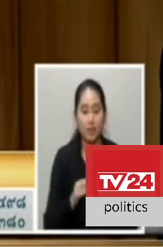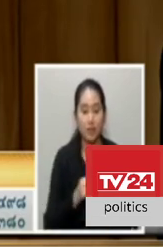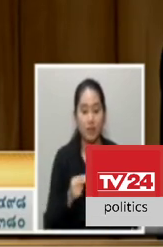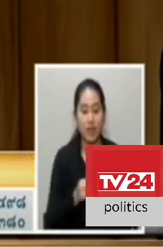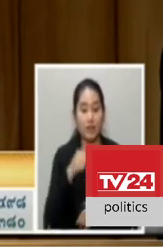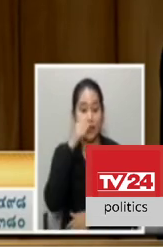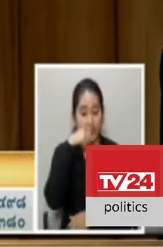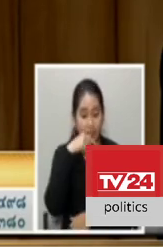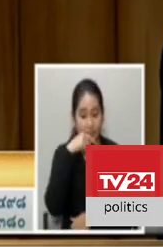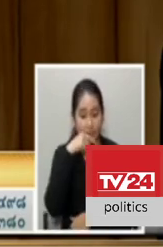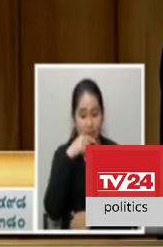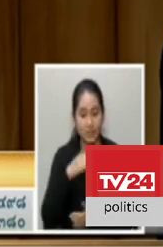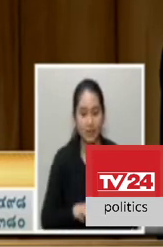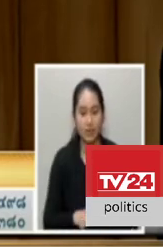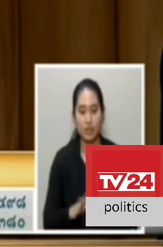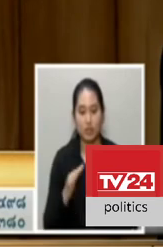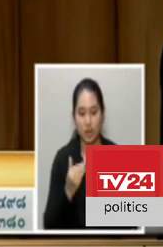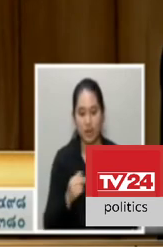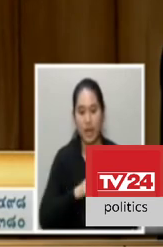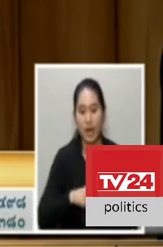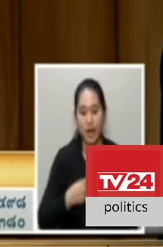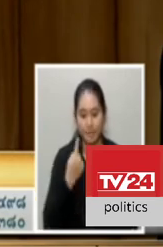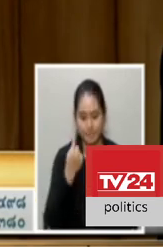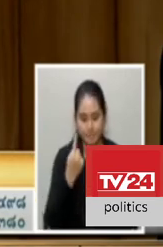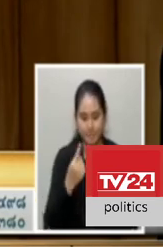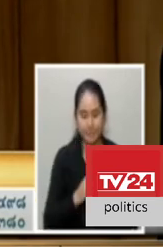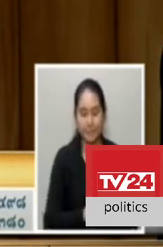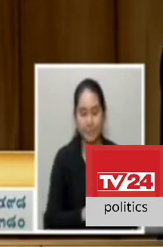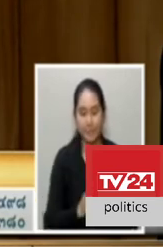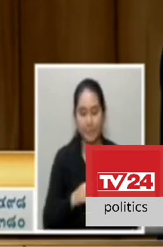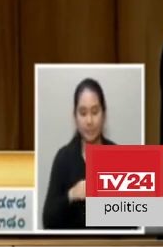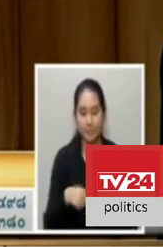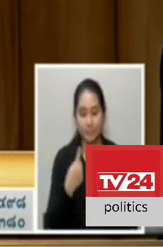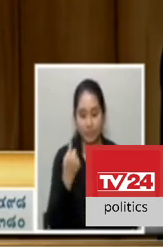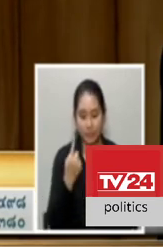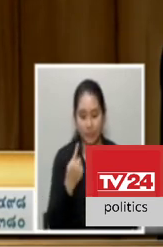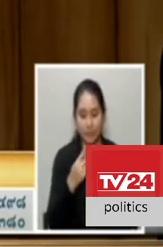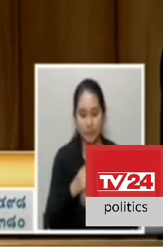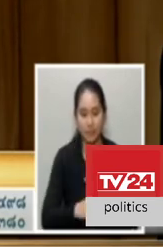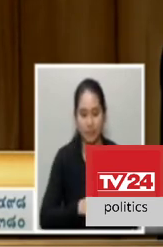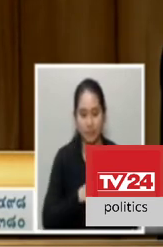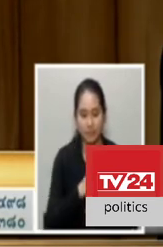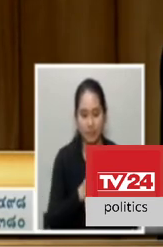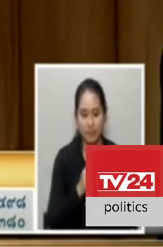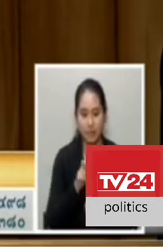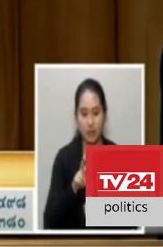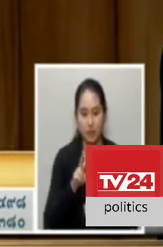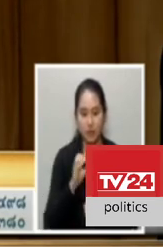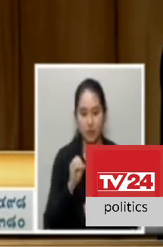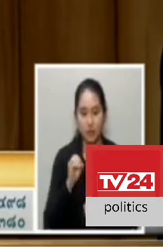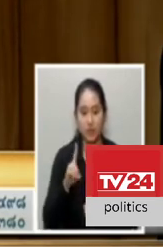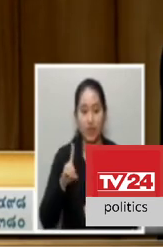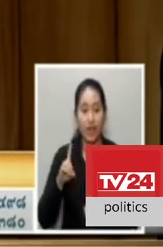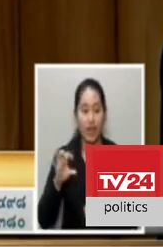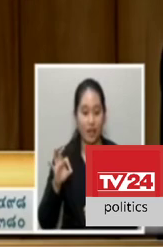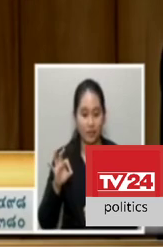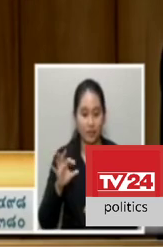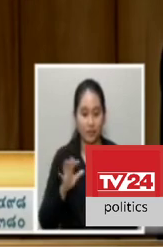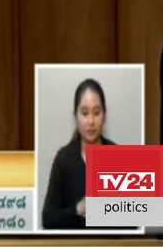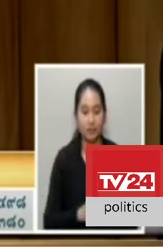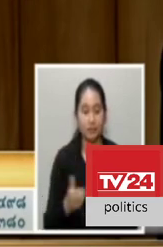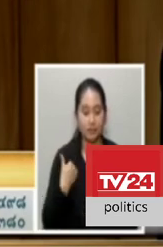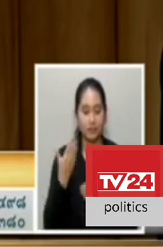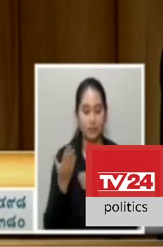อยู่ในจุดเริ่มต้นตั้งแต่แรกนะฮะตั้งแต่ปีค.ศ.2009นะเขาชว